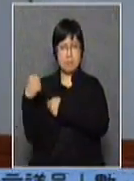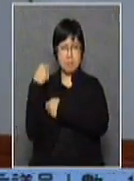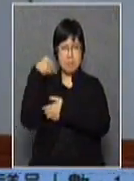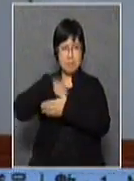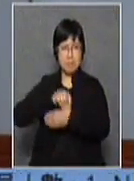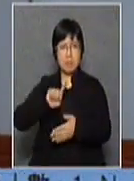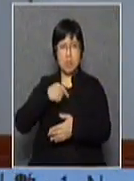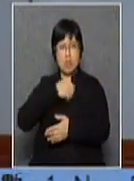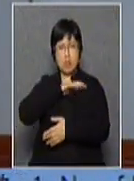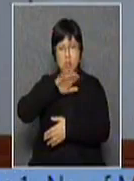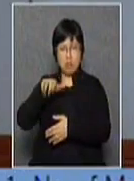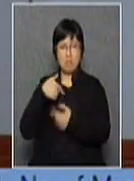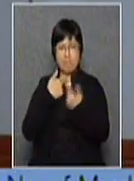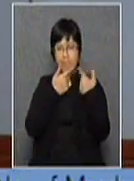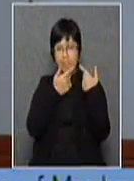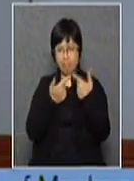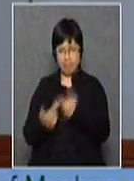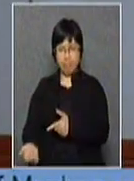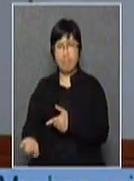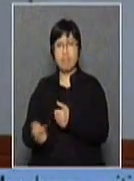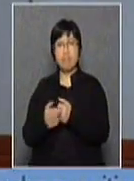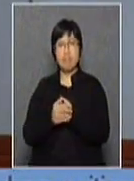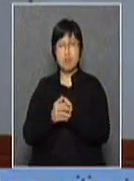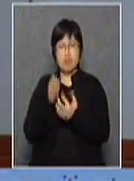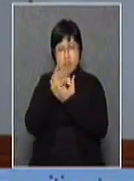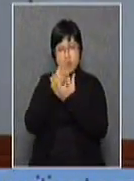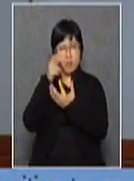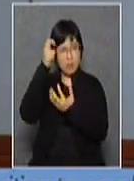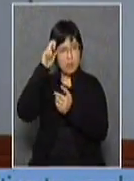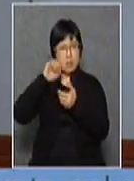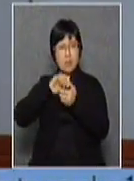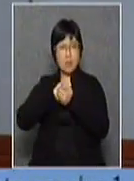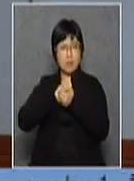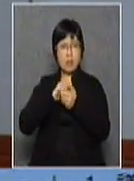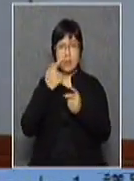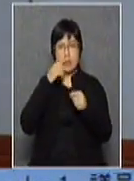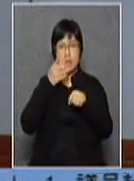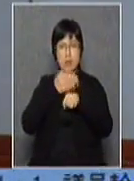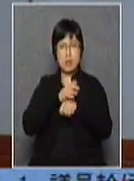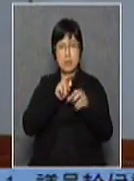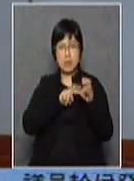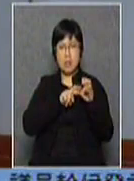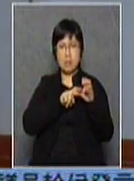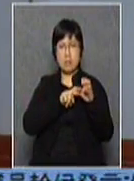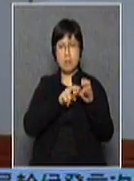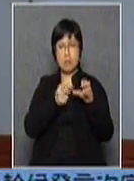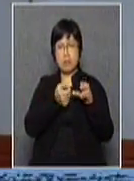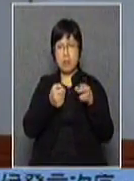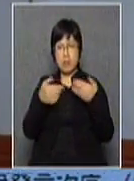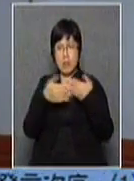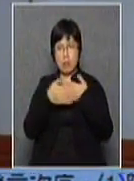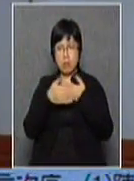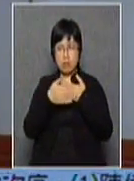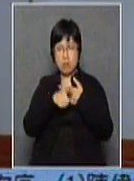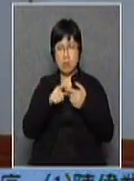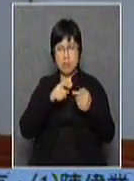我們亦會繼續積極探討大嶼山及新界西沿交通幹線地帶的